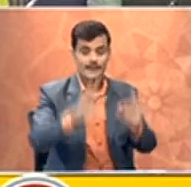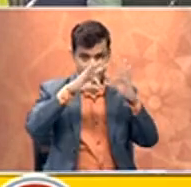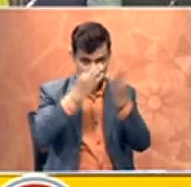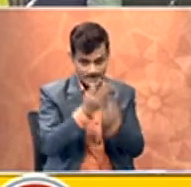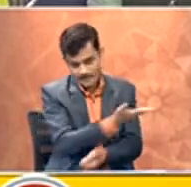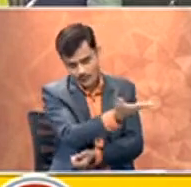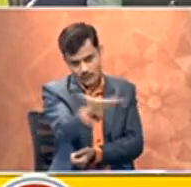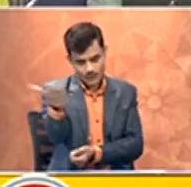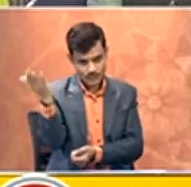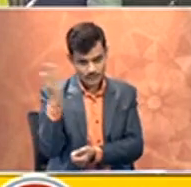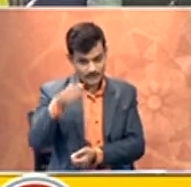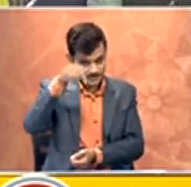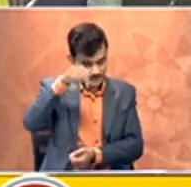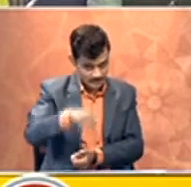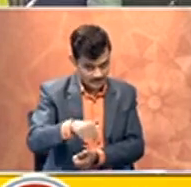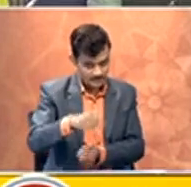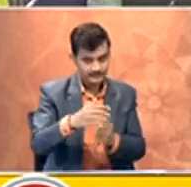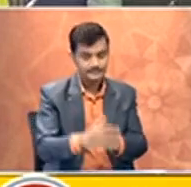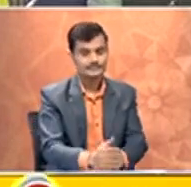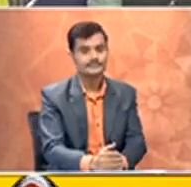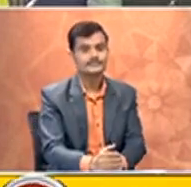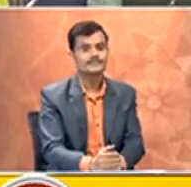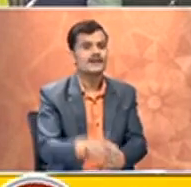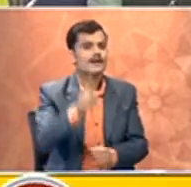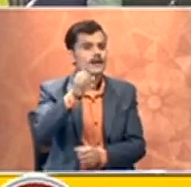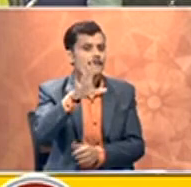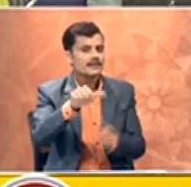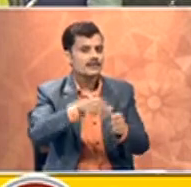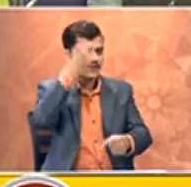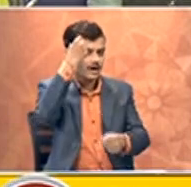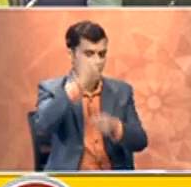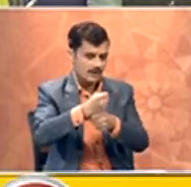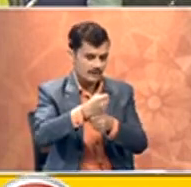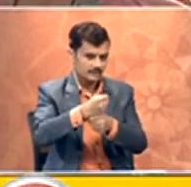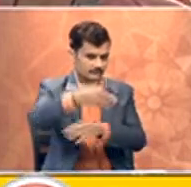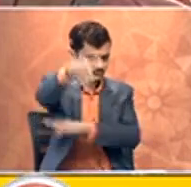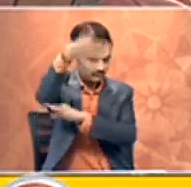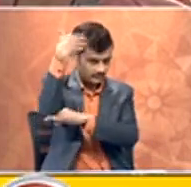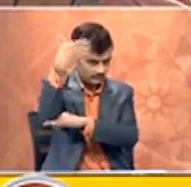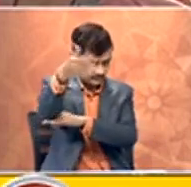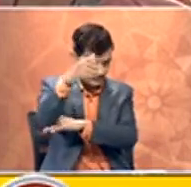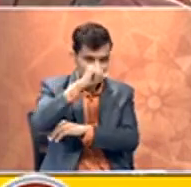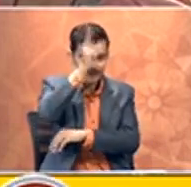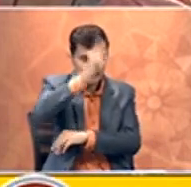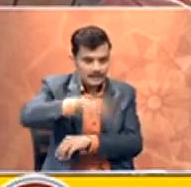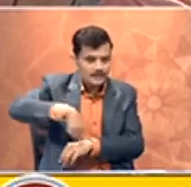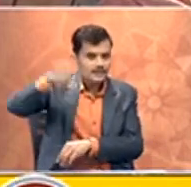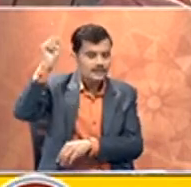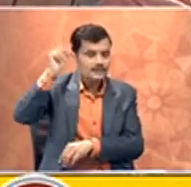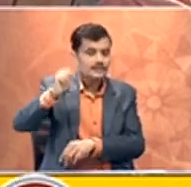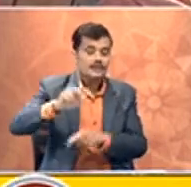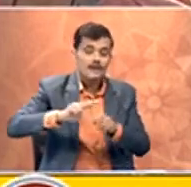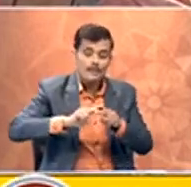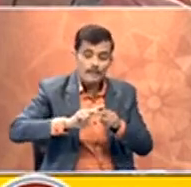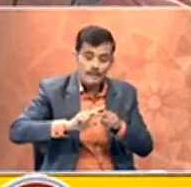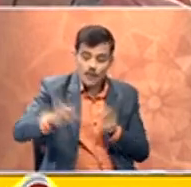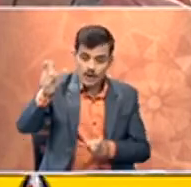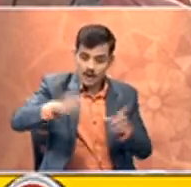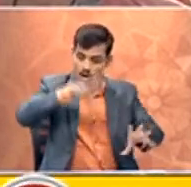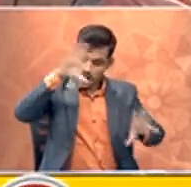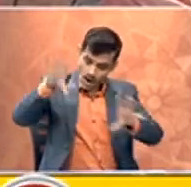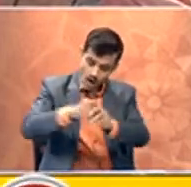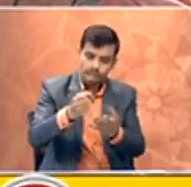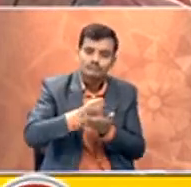परिवारजनों, इस बार 15 अगस्त के दौरान देश ने सबका प्रयास का